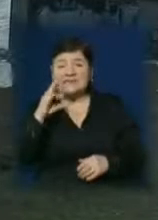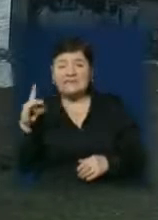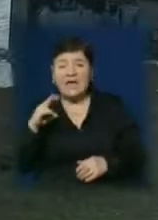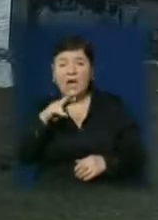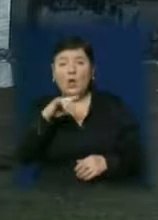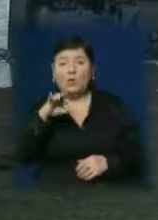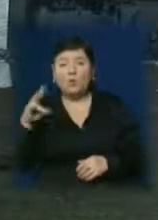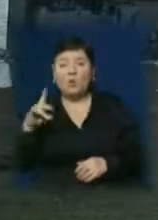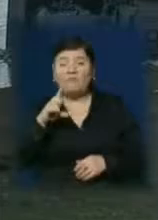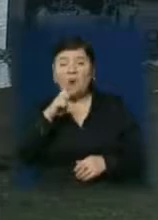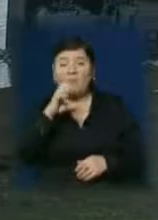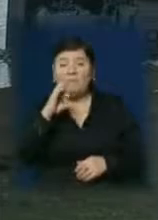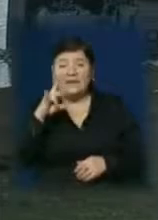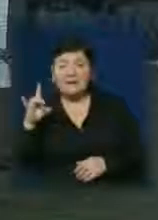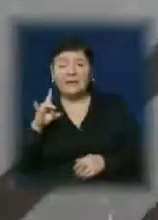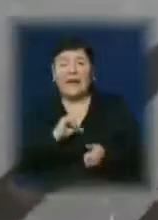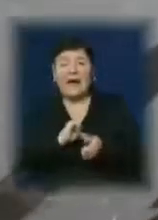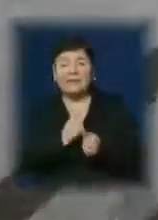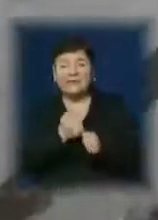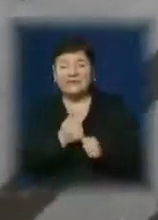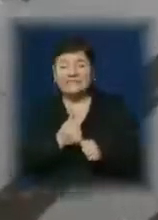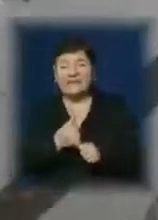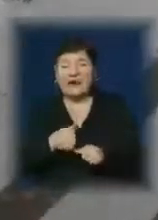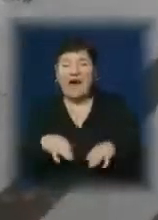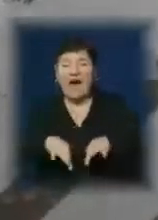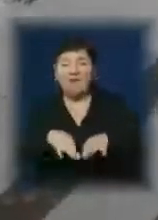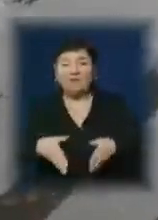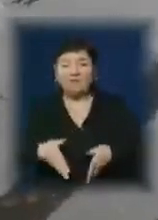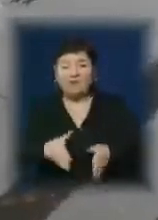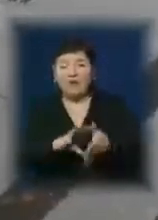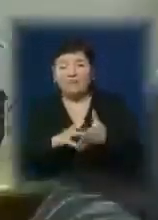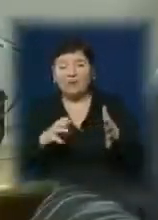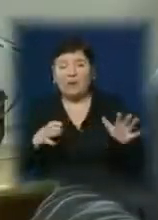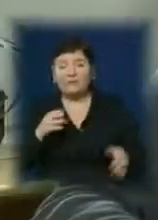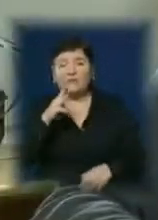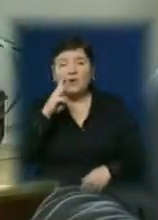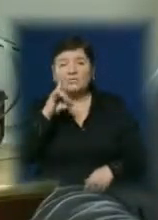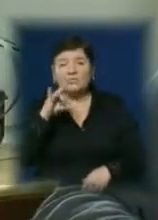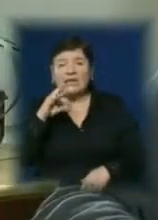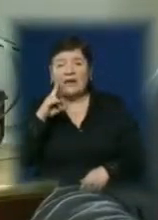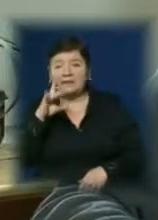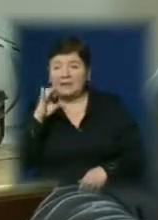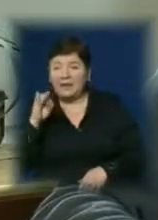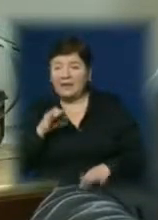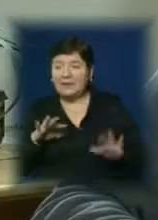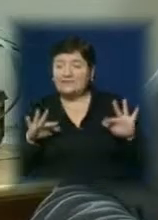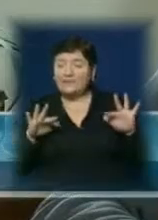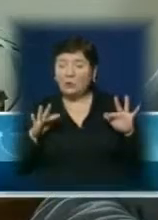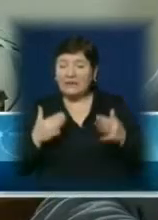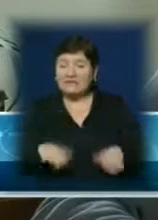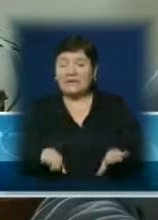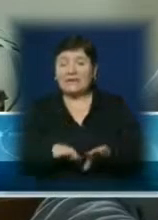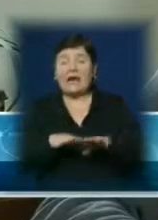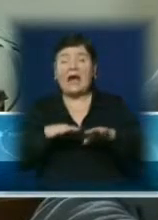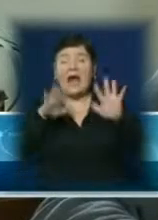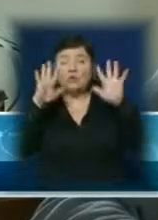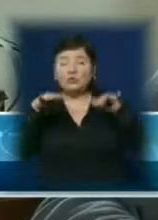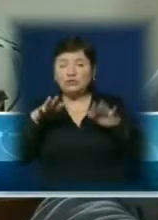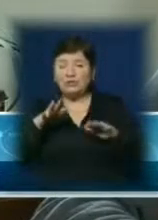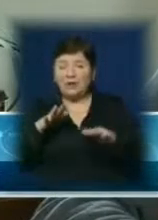На Закарпатті оголошено штормове попередження. По всій області прогнозують сильні дощі. Пік припаде на ніч 12 січня.